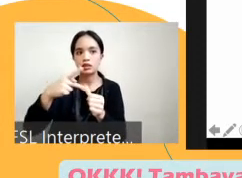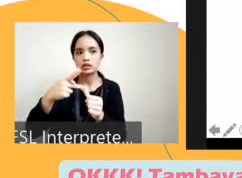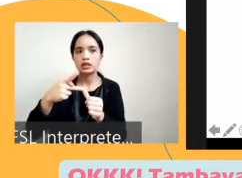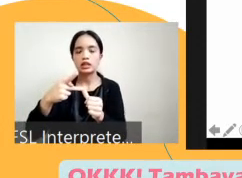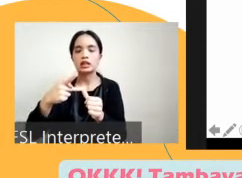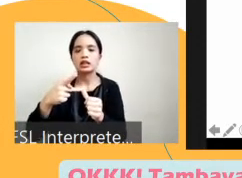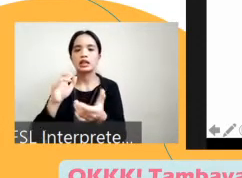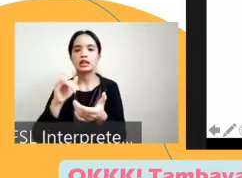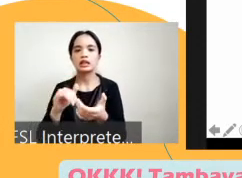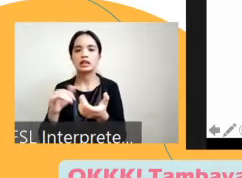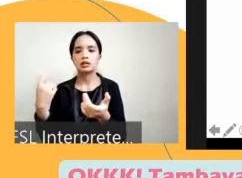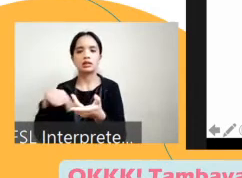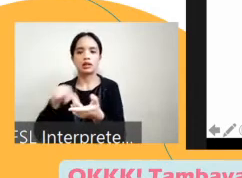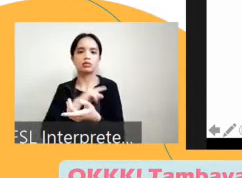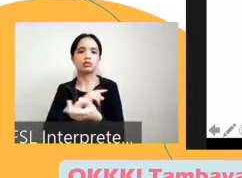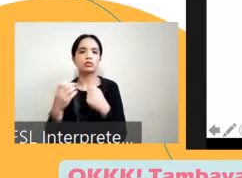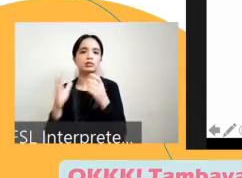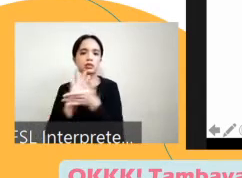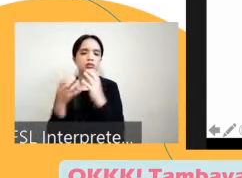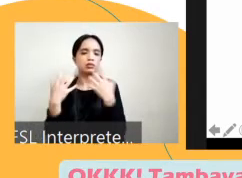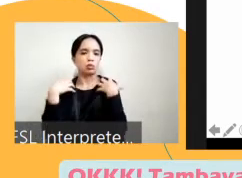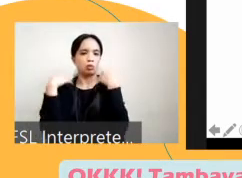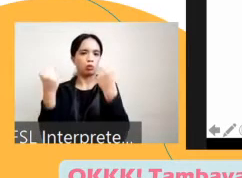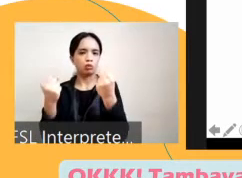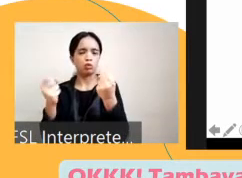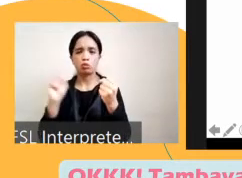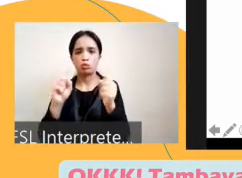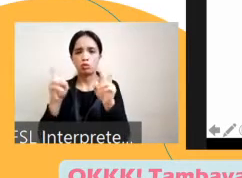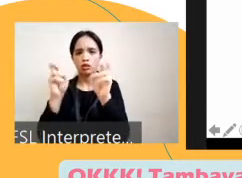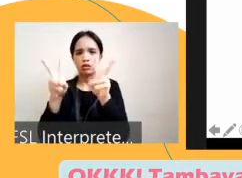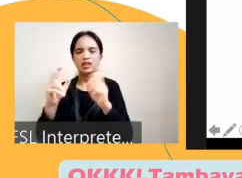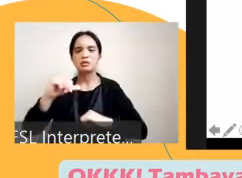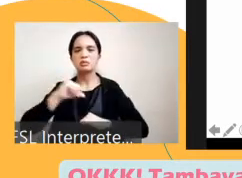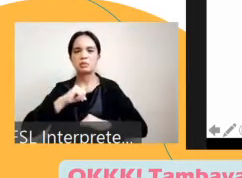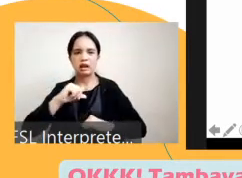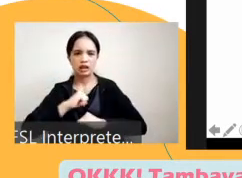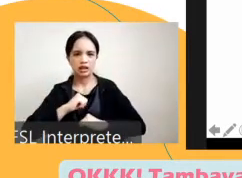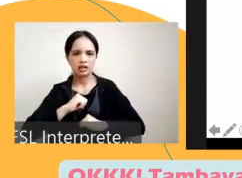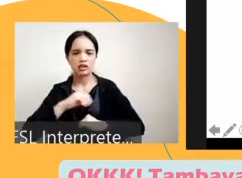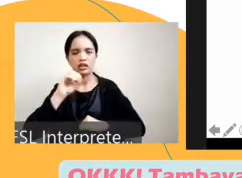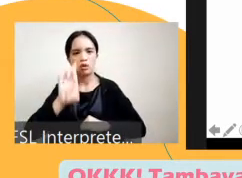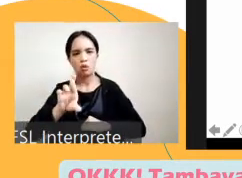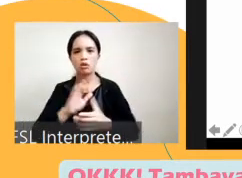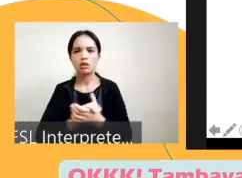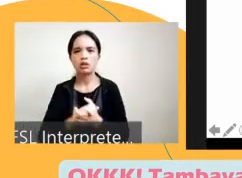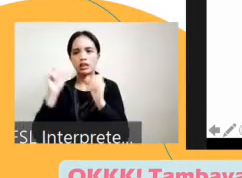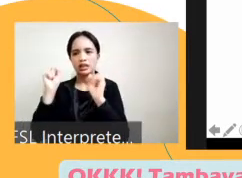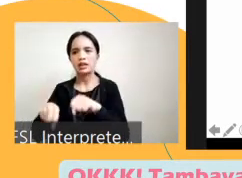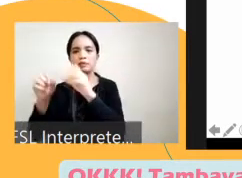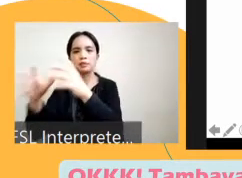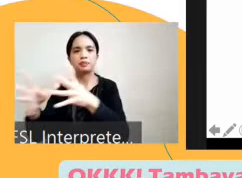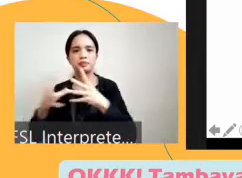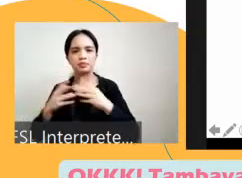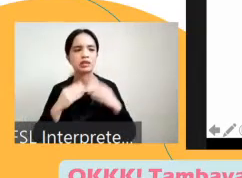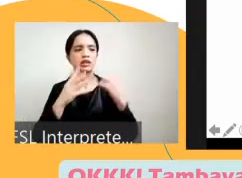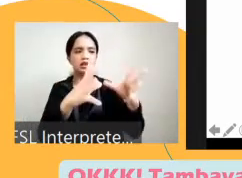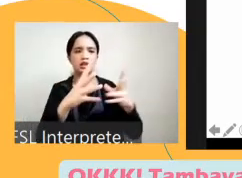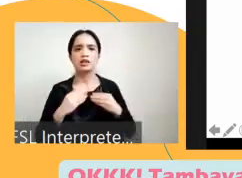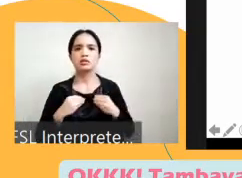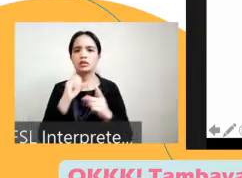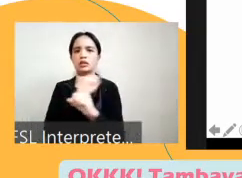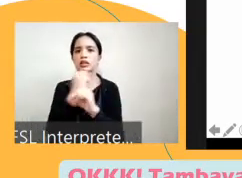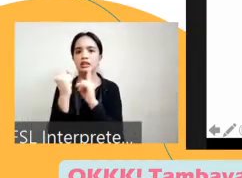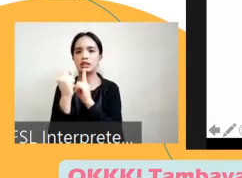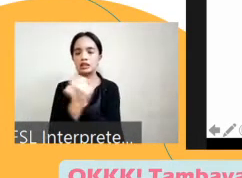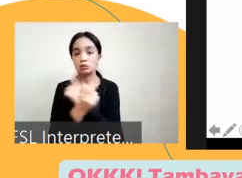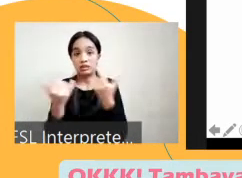bilang tao. So yung tinatawag na thrive, or yung nakakapag-adapt tayo sa situation. No, tulad